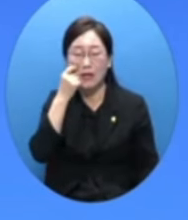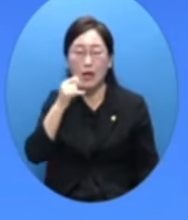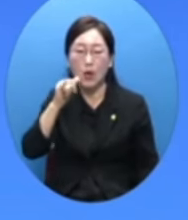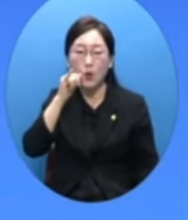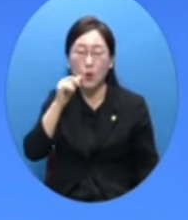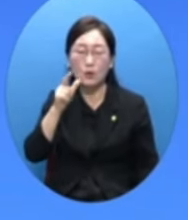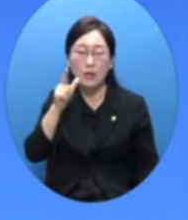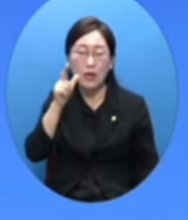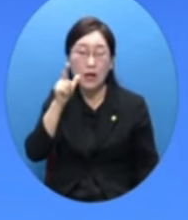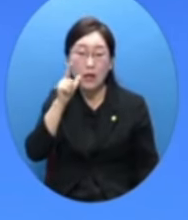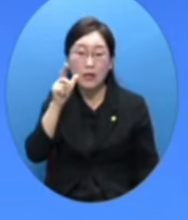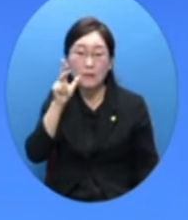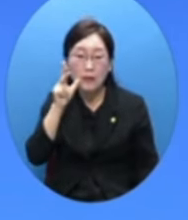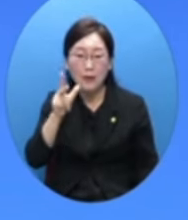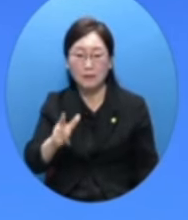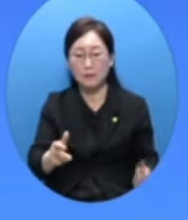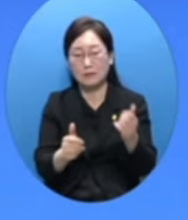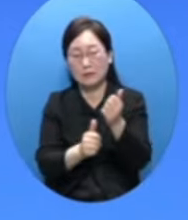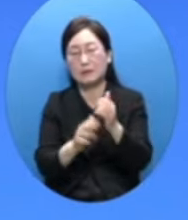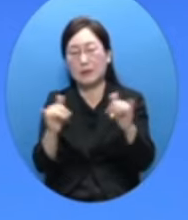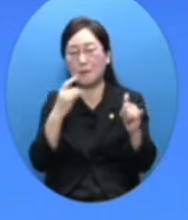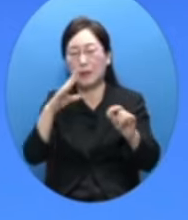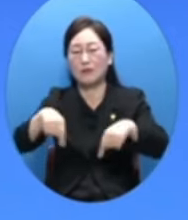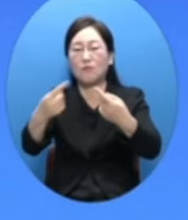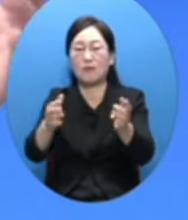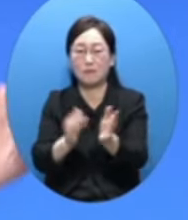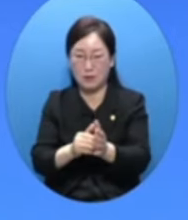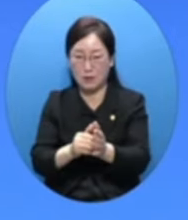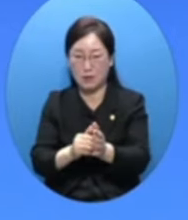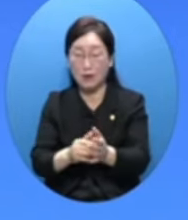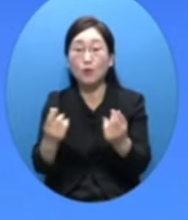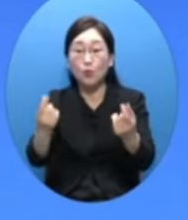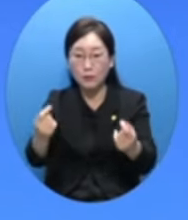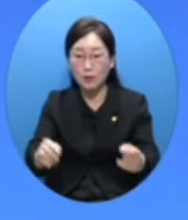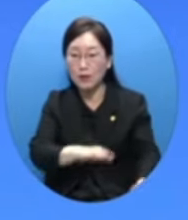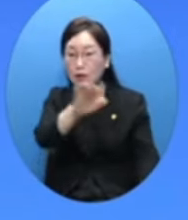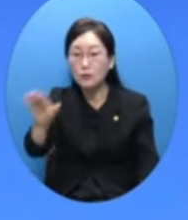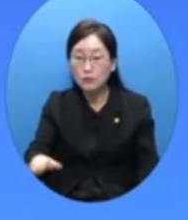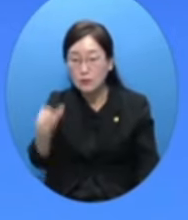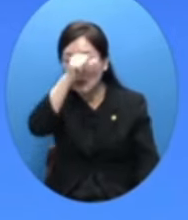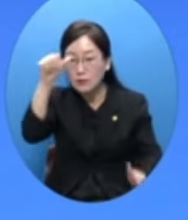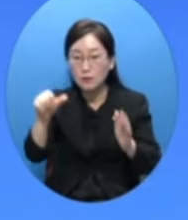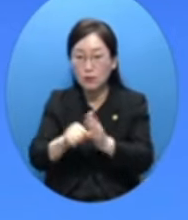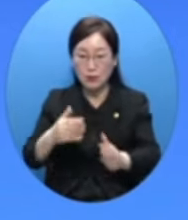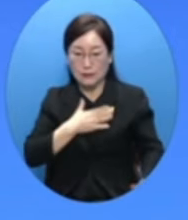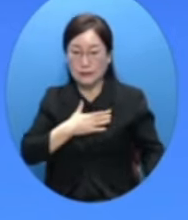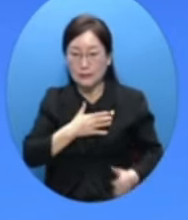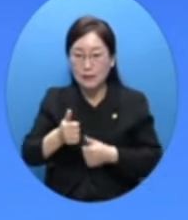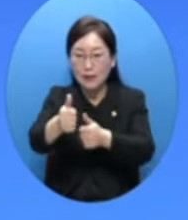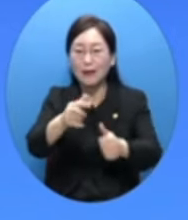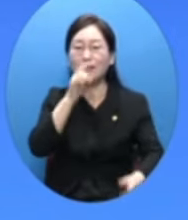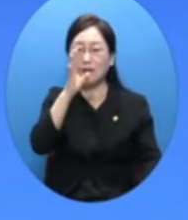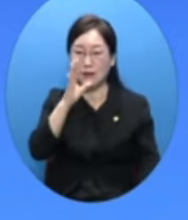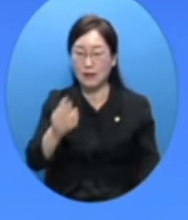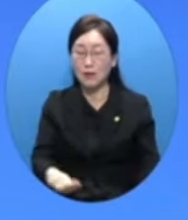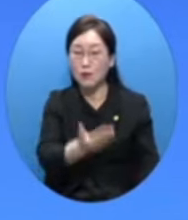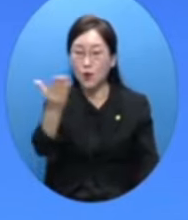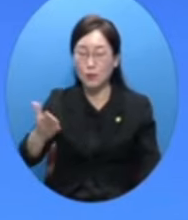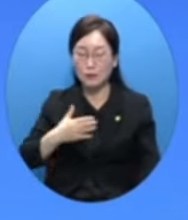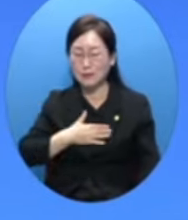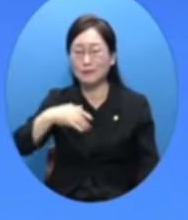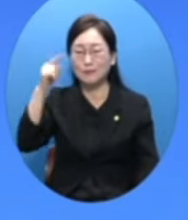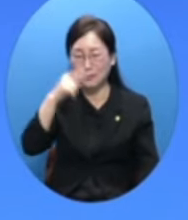가나안 땅으로 들어갔던 것입니다. 그렇습니다. 우리가 일생 살아가면서 우리의 감정에 따라 움직이면 안 됩니다. 여러분 아무리